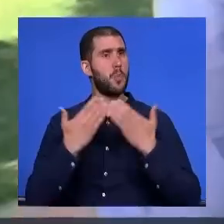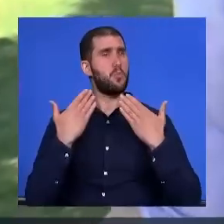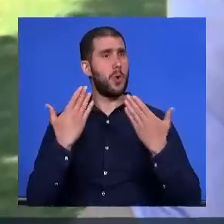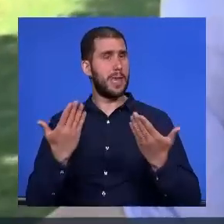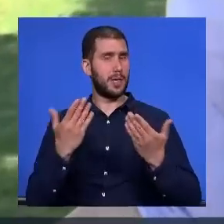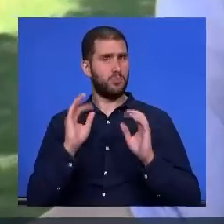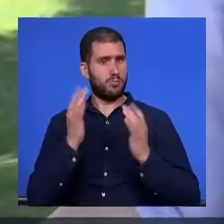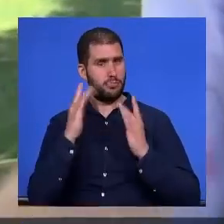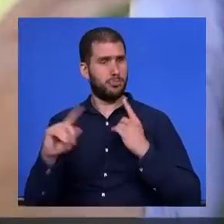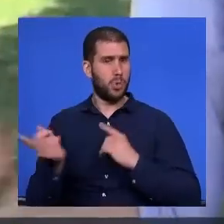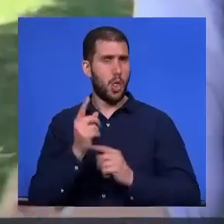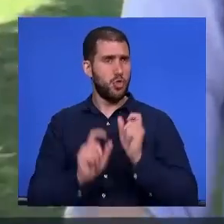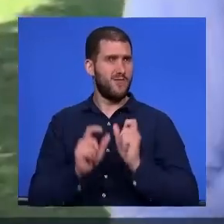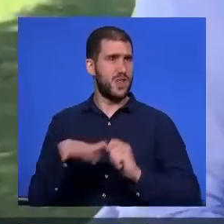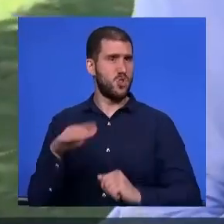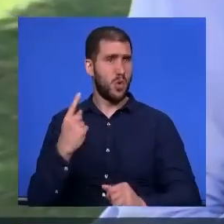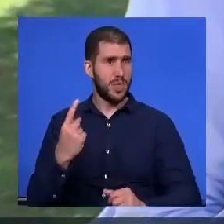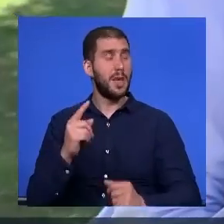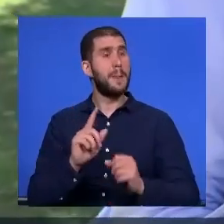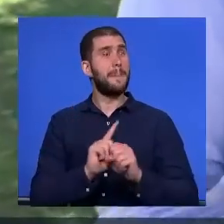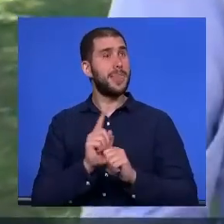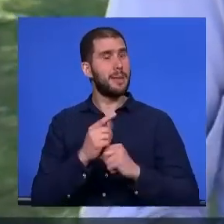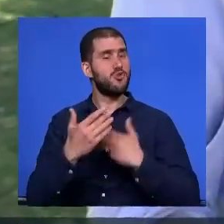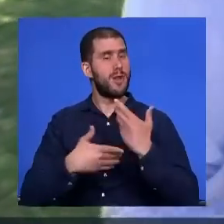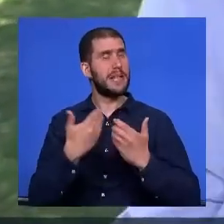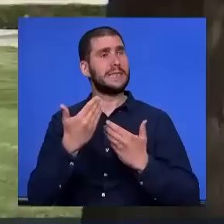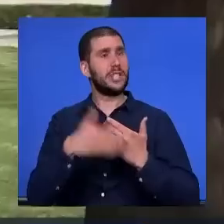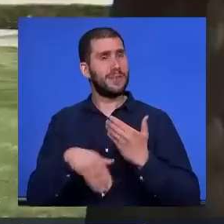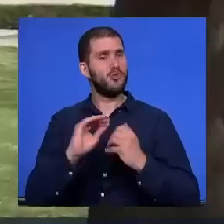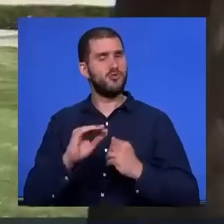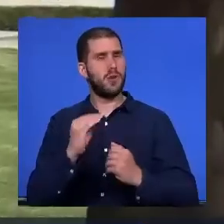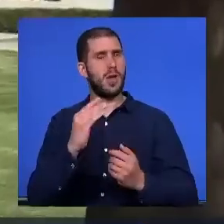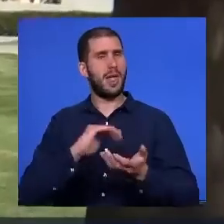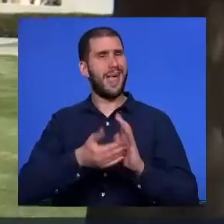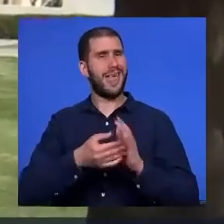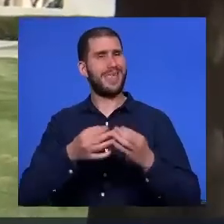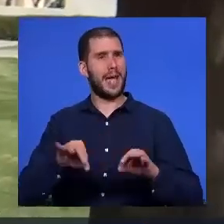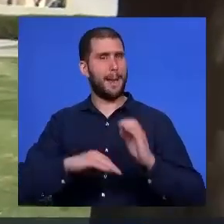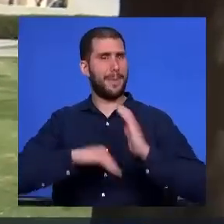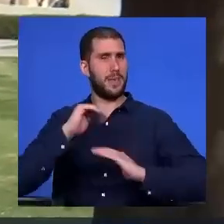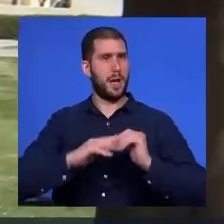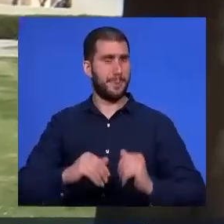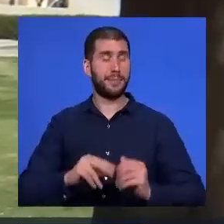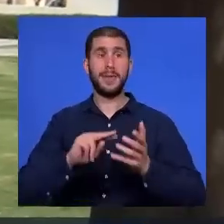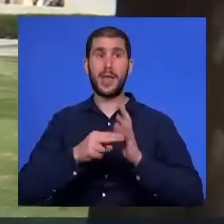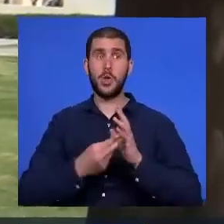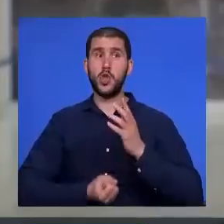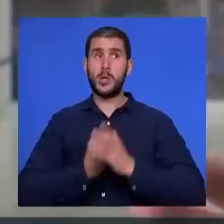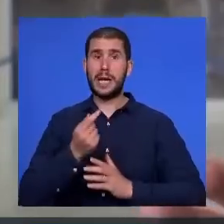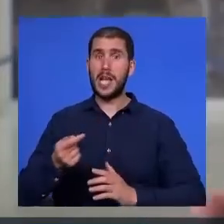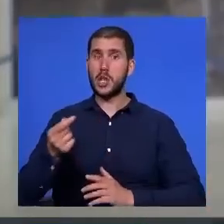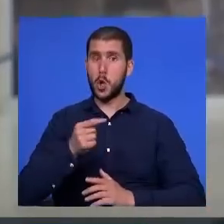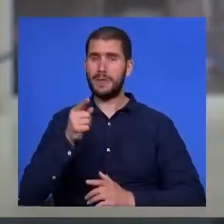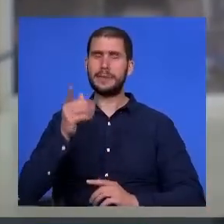מודרני, לטובת תושבי השכונה, נמצא כרגע ממש בשלבים הסופיים של היתר בנייה. תכנון שיוצר גיאוגרפיה